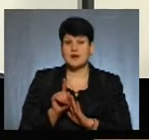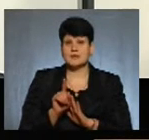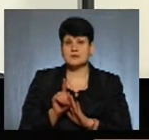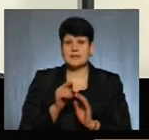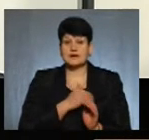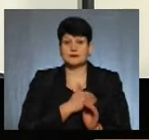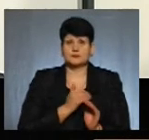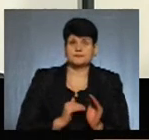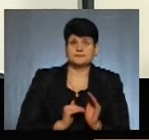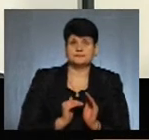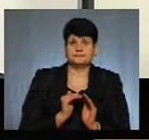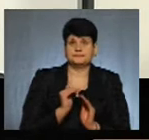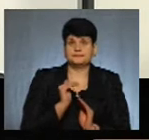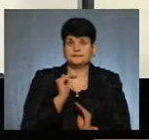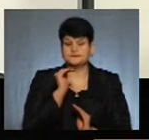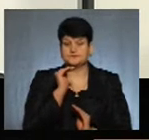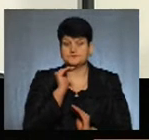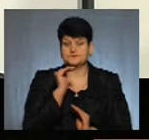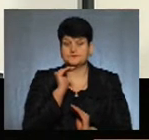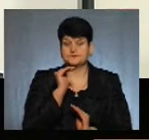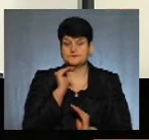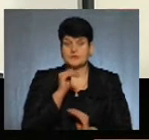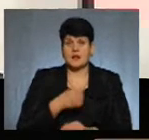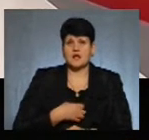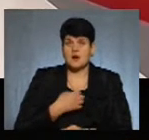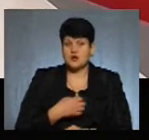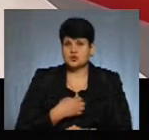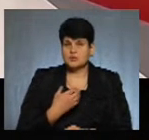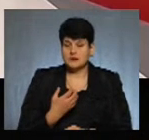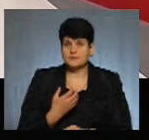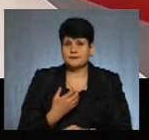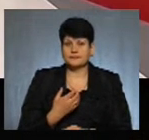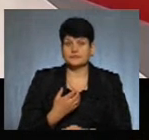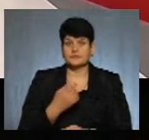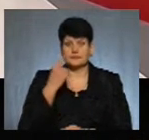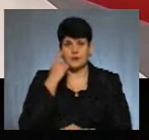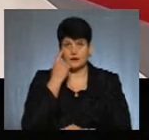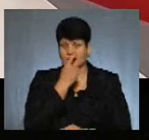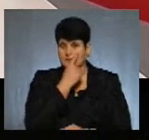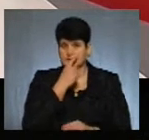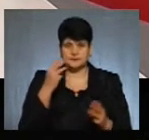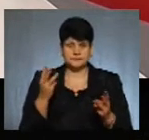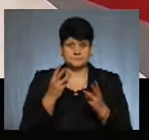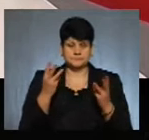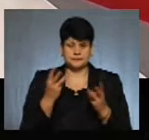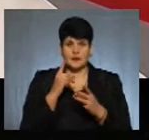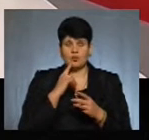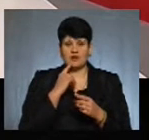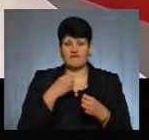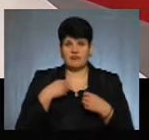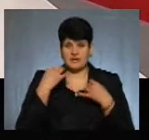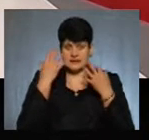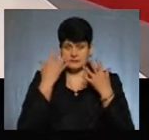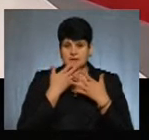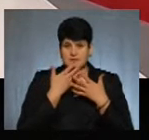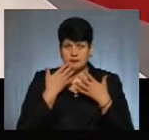як підвищення температури тіла, кашель, кон'юктивіт. На початку, поки висипки немає,